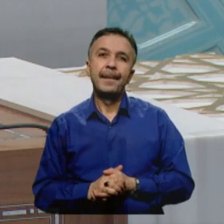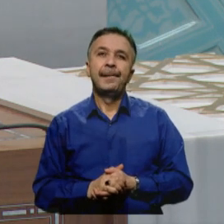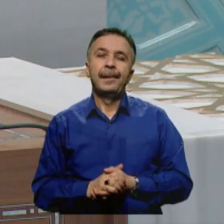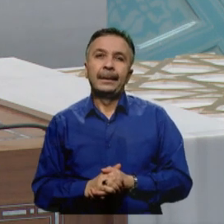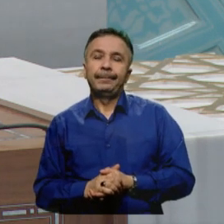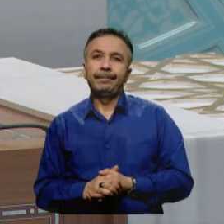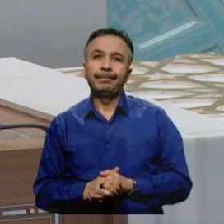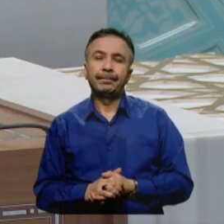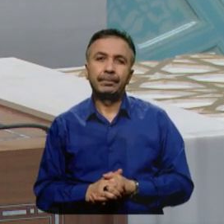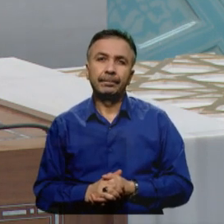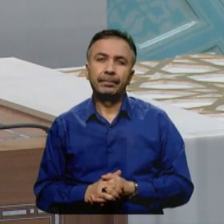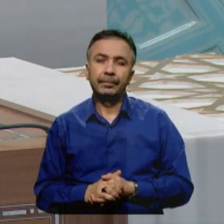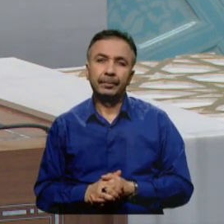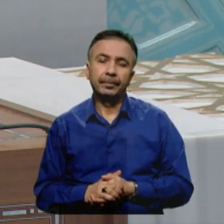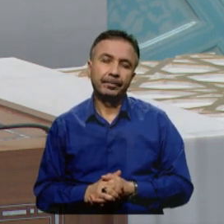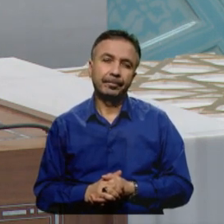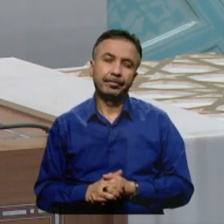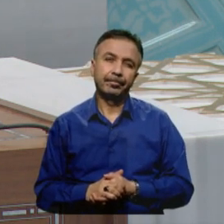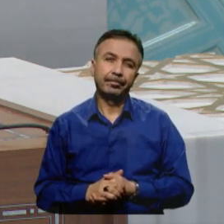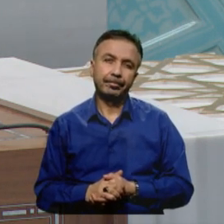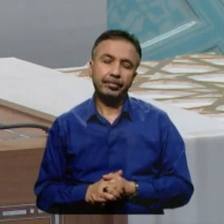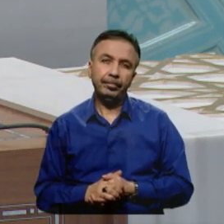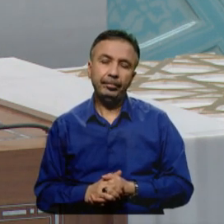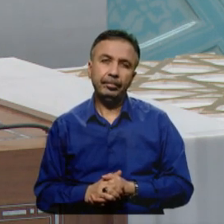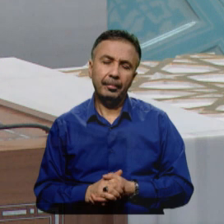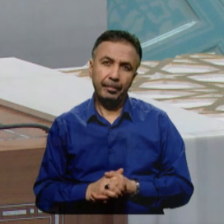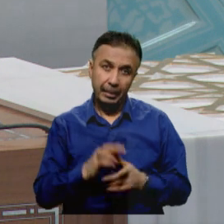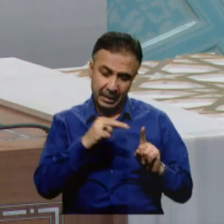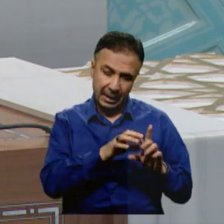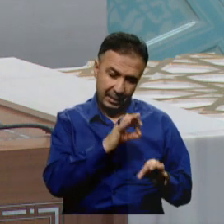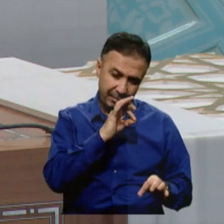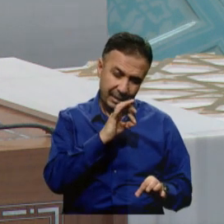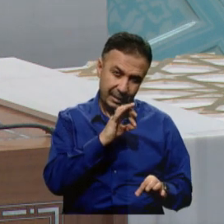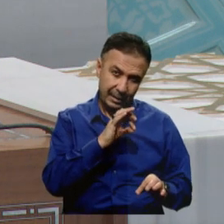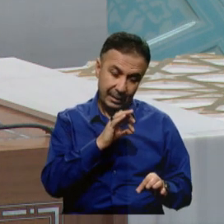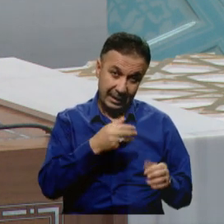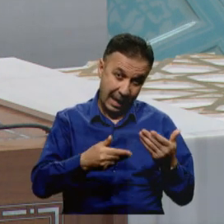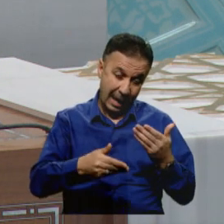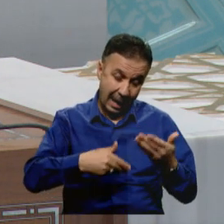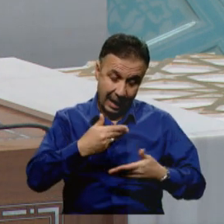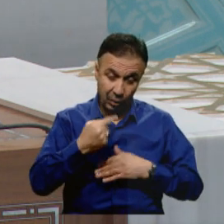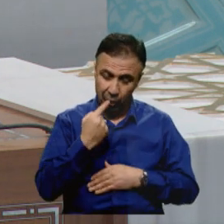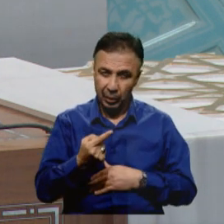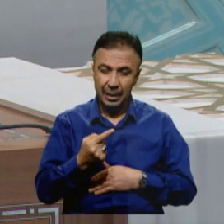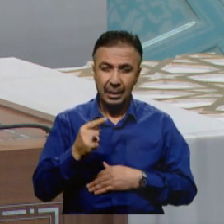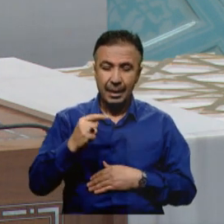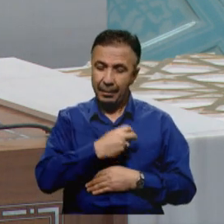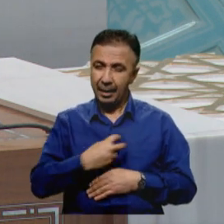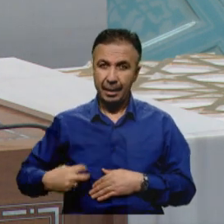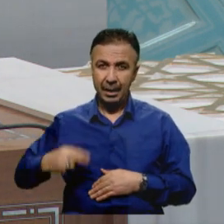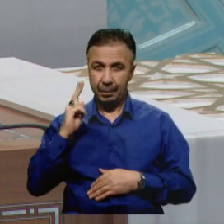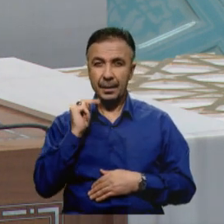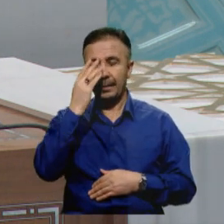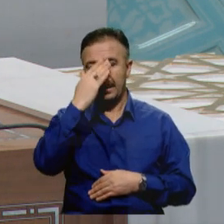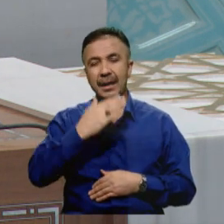اَنَّصِيحَةُ Temim Eddari isimli sahabe-i kiramdan birisi anlatıyor. Diyor ki, Allah Resulü sallallahu